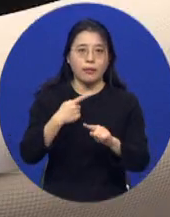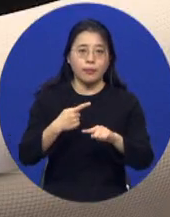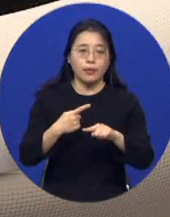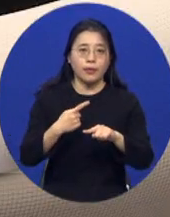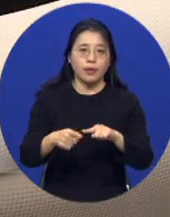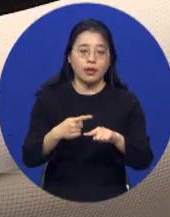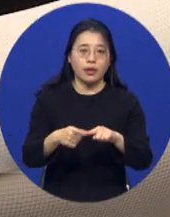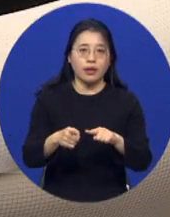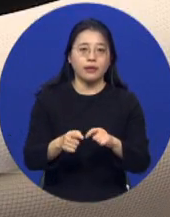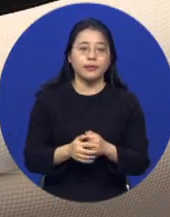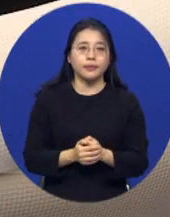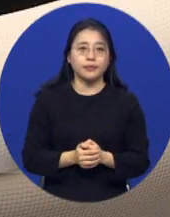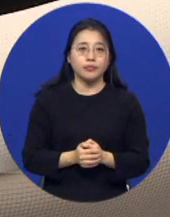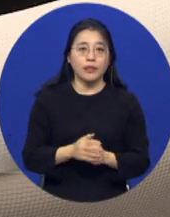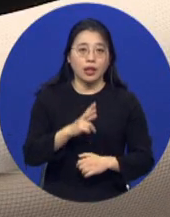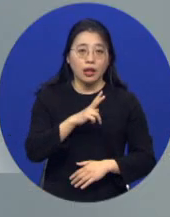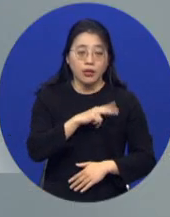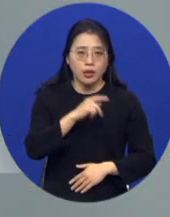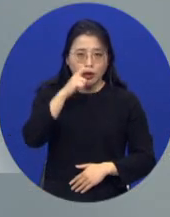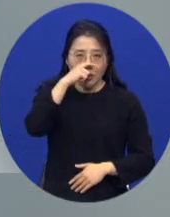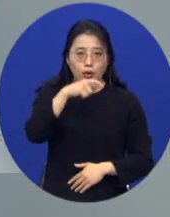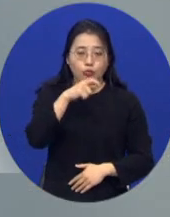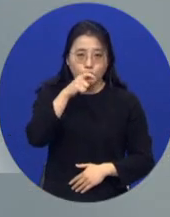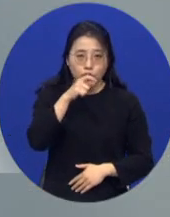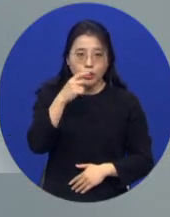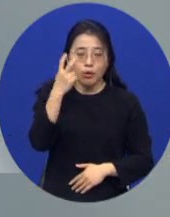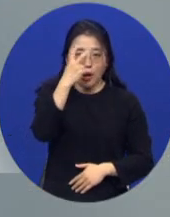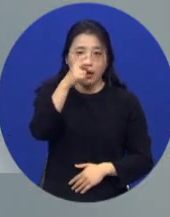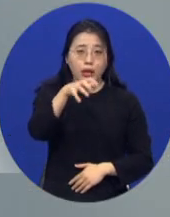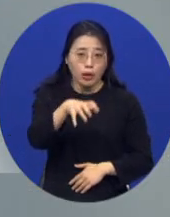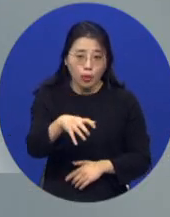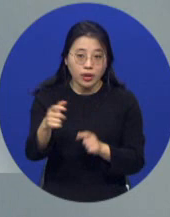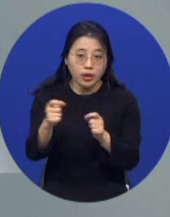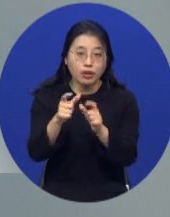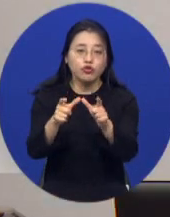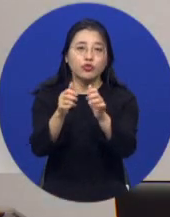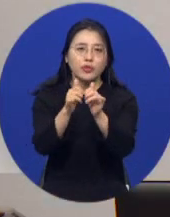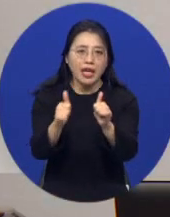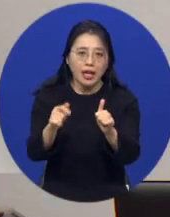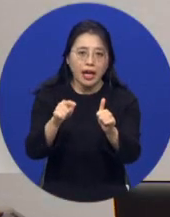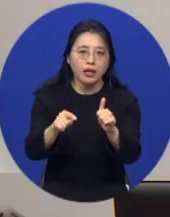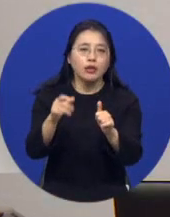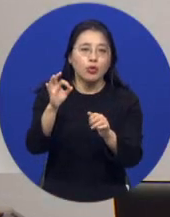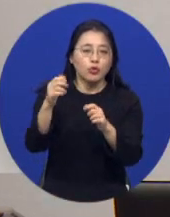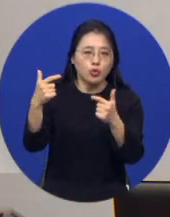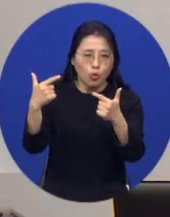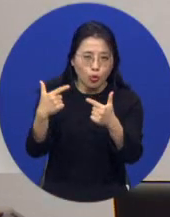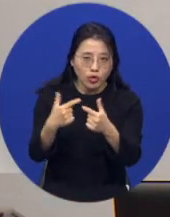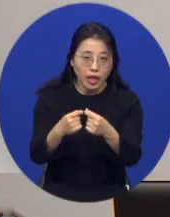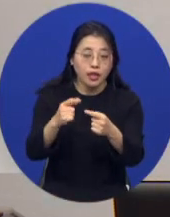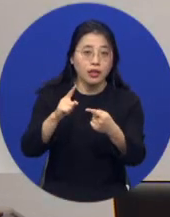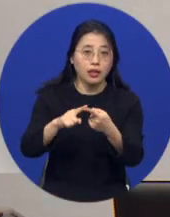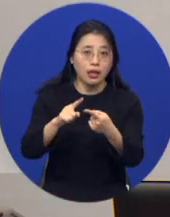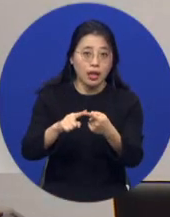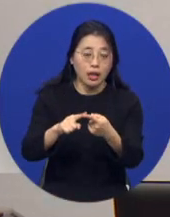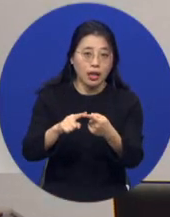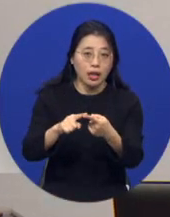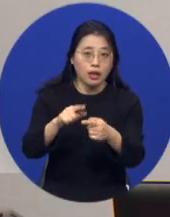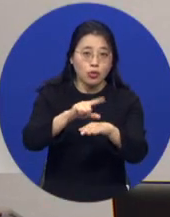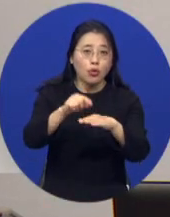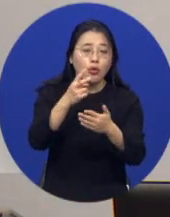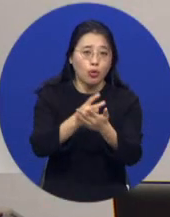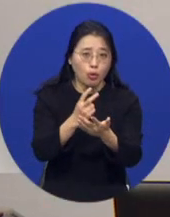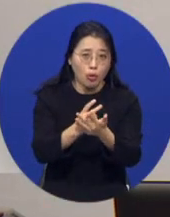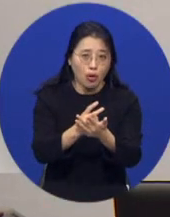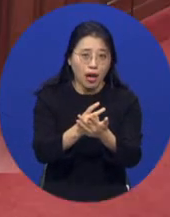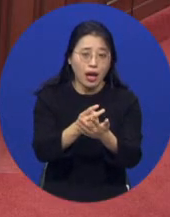한편 도의회는 하수처리장 주변 주민에게 하수처리 비용을 감면하는 하수도 조례 개정안을 찬반